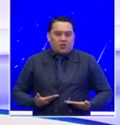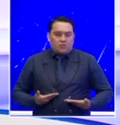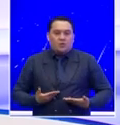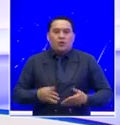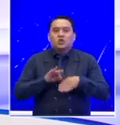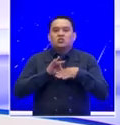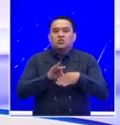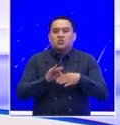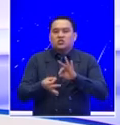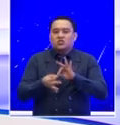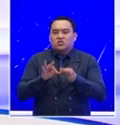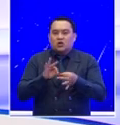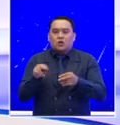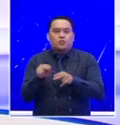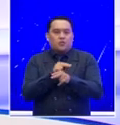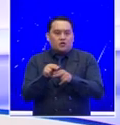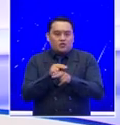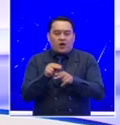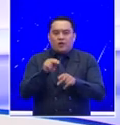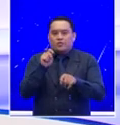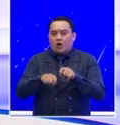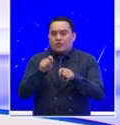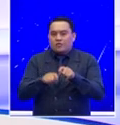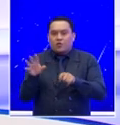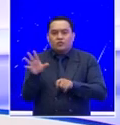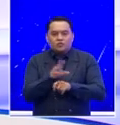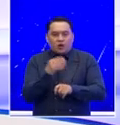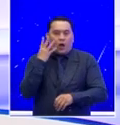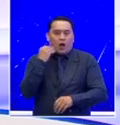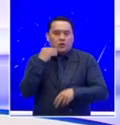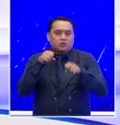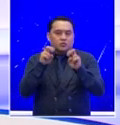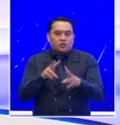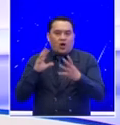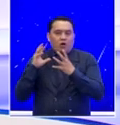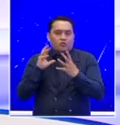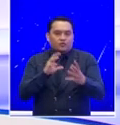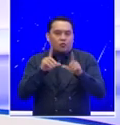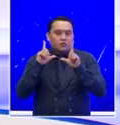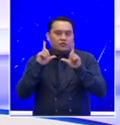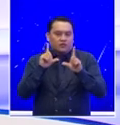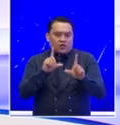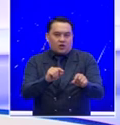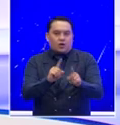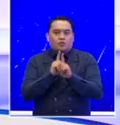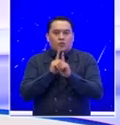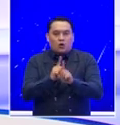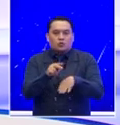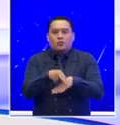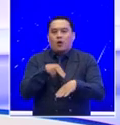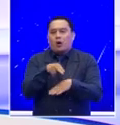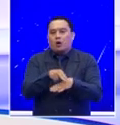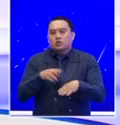Пройдя тщательную проверку медиков, они отправились в город Алматы на специальных дезинфицированных автобусах в сопровождении